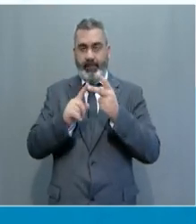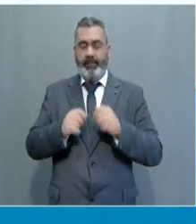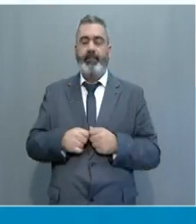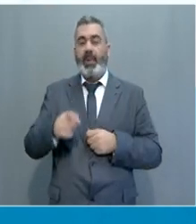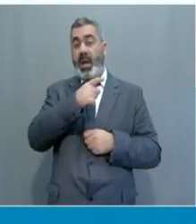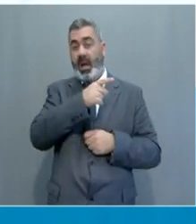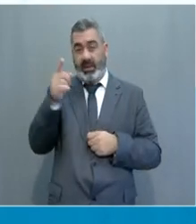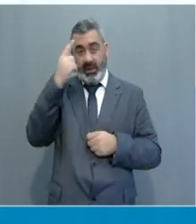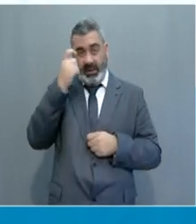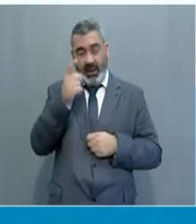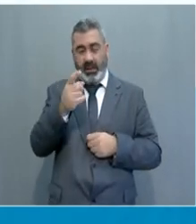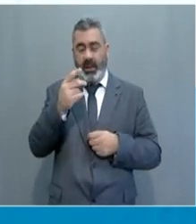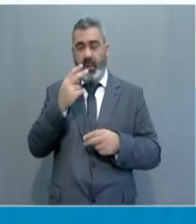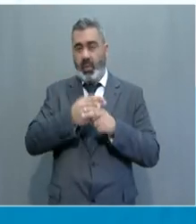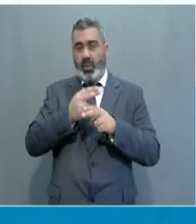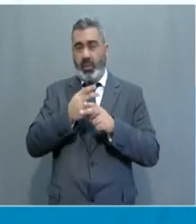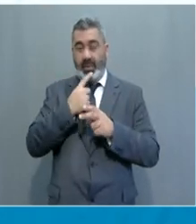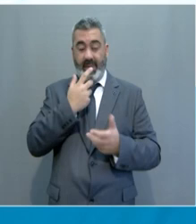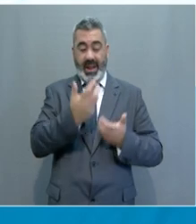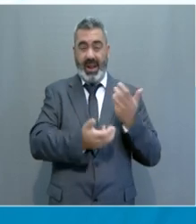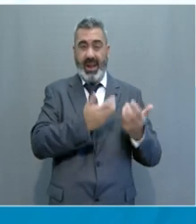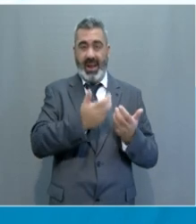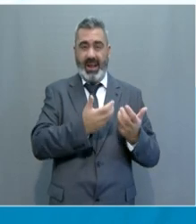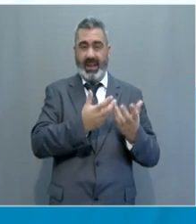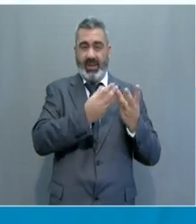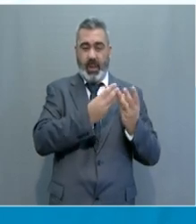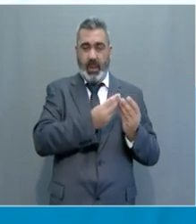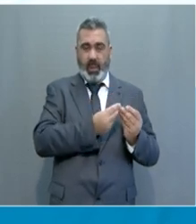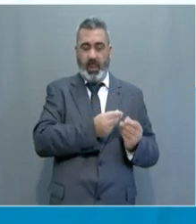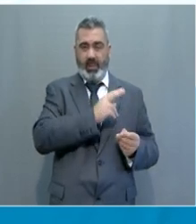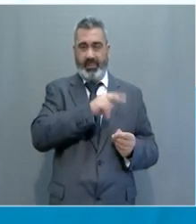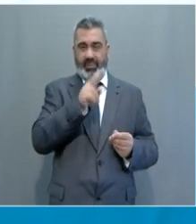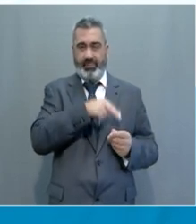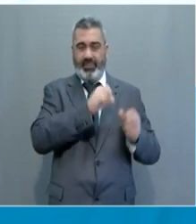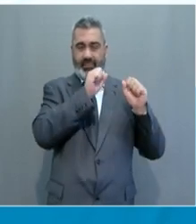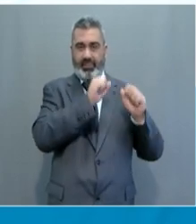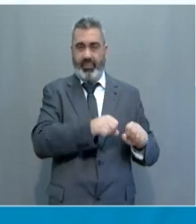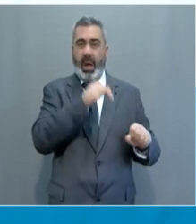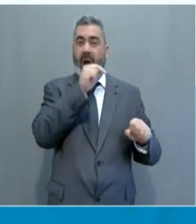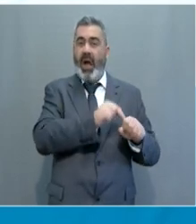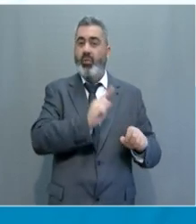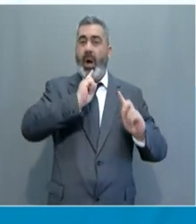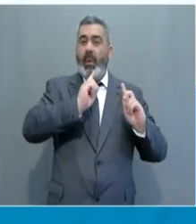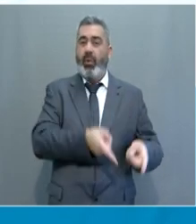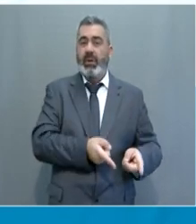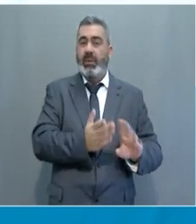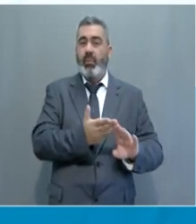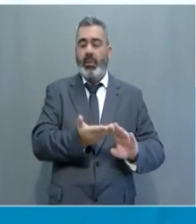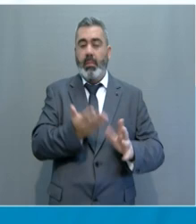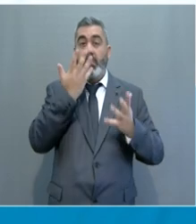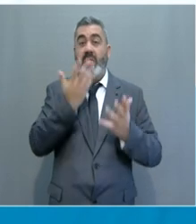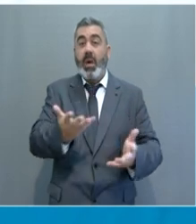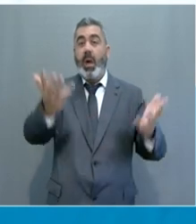ότι η απολιγνητοποίηση είναι μια διαδικασία η οποία έχει δρομολογηθεί εδώ και μία